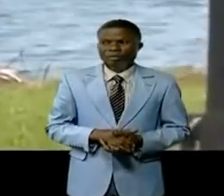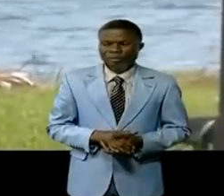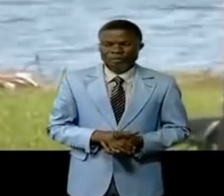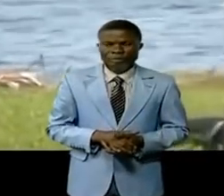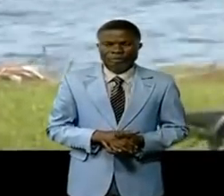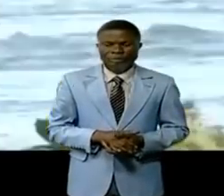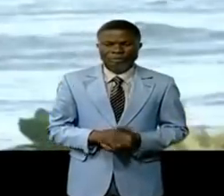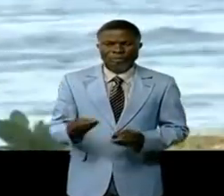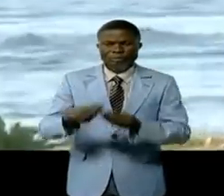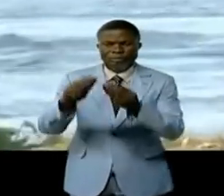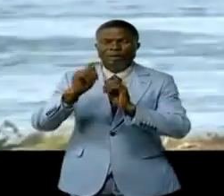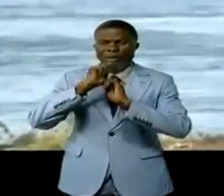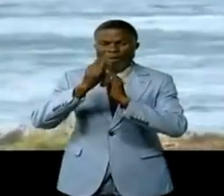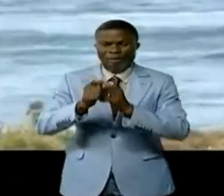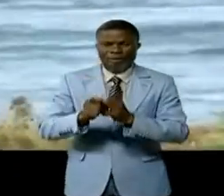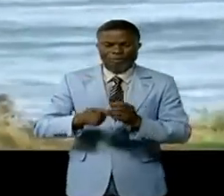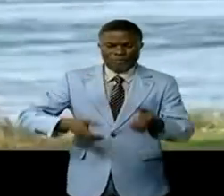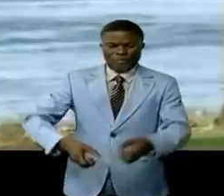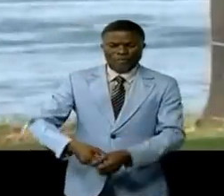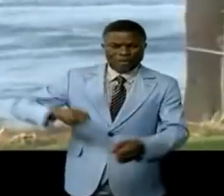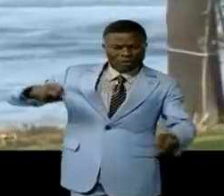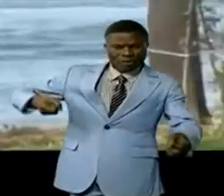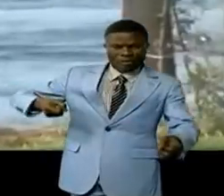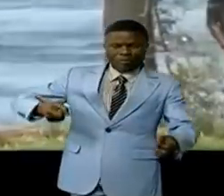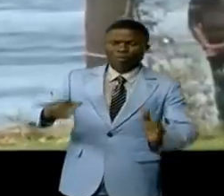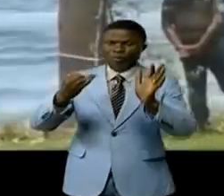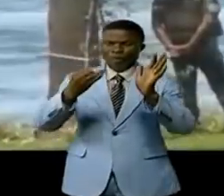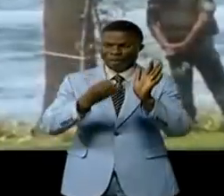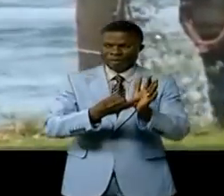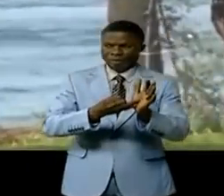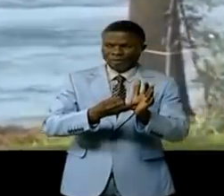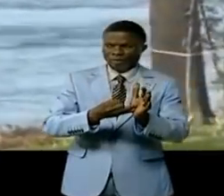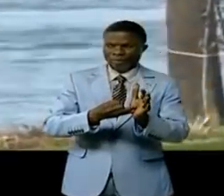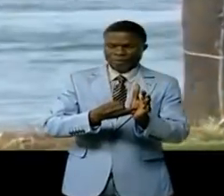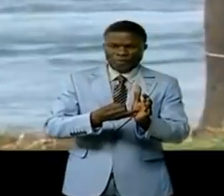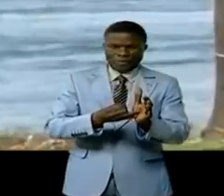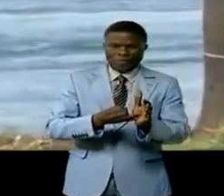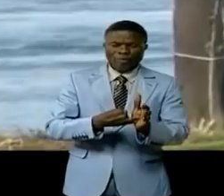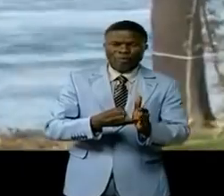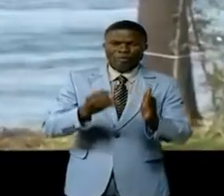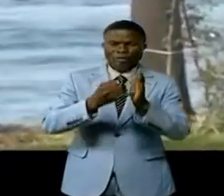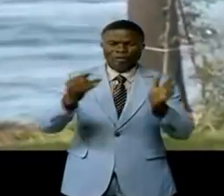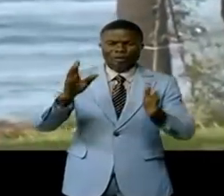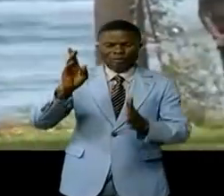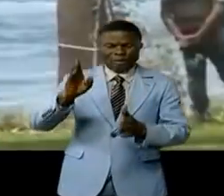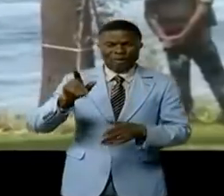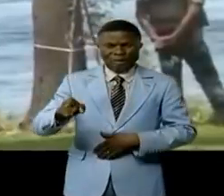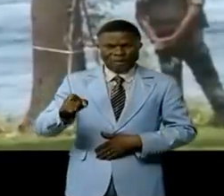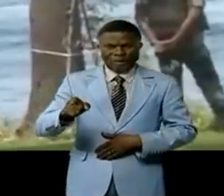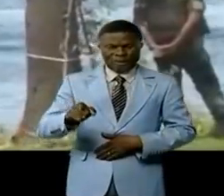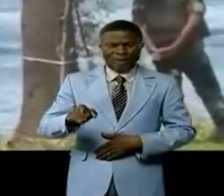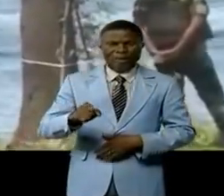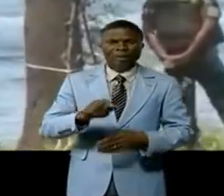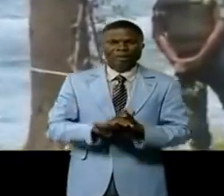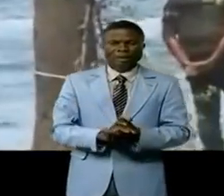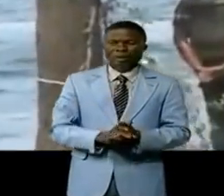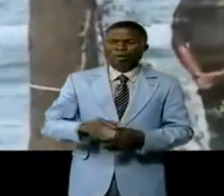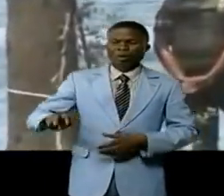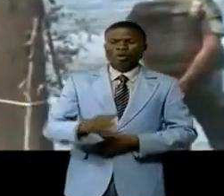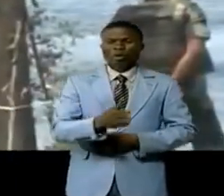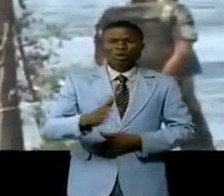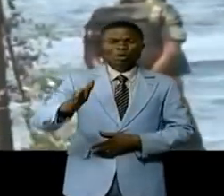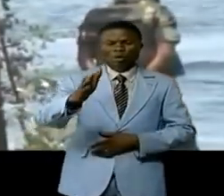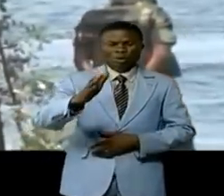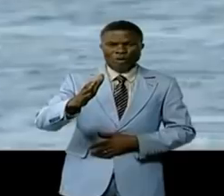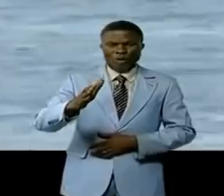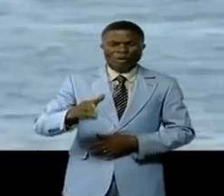Une dotation flottante de 7 embarcations de 85 et 75 chevaux, constituée des speedboats au mieux